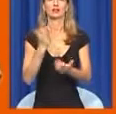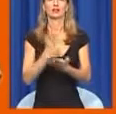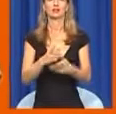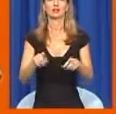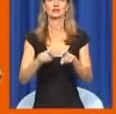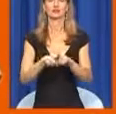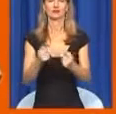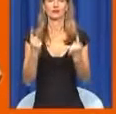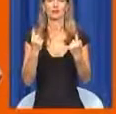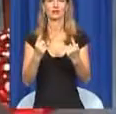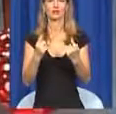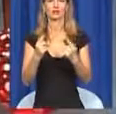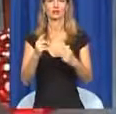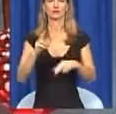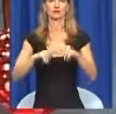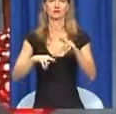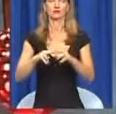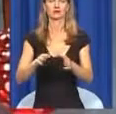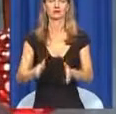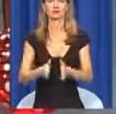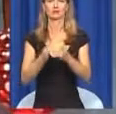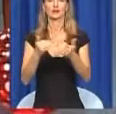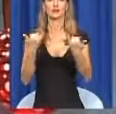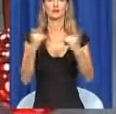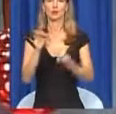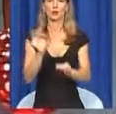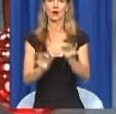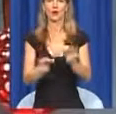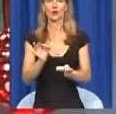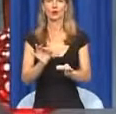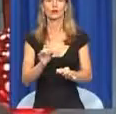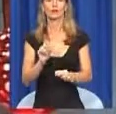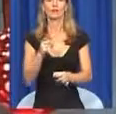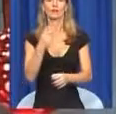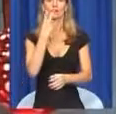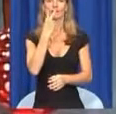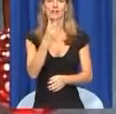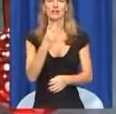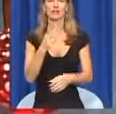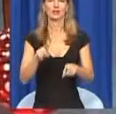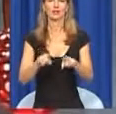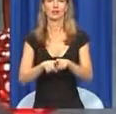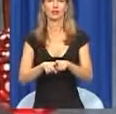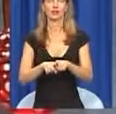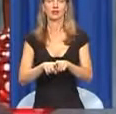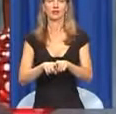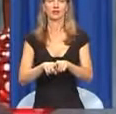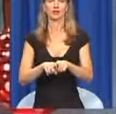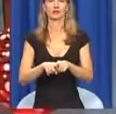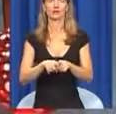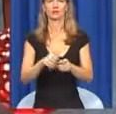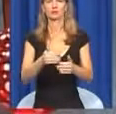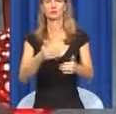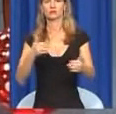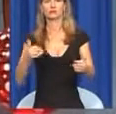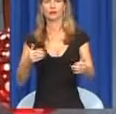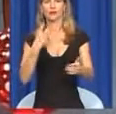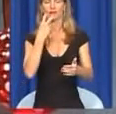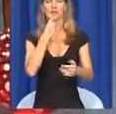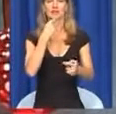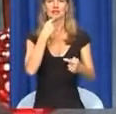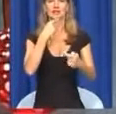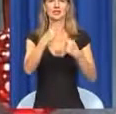от величезна конструкція, якщо можна сказати, да, дивина природи, тому що уявіть собі, ви бачите таке начебто, от начебто, якщо відійти від нього, ви бачите